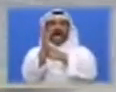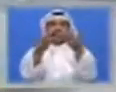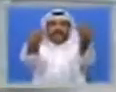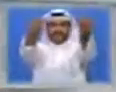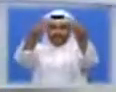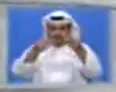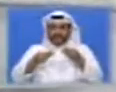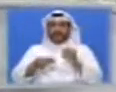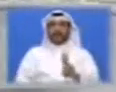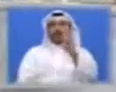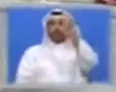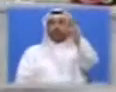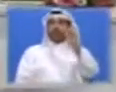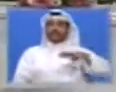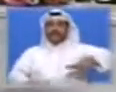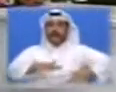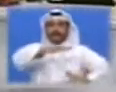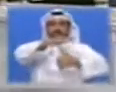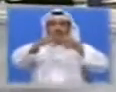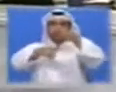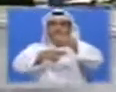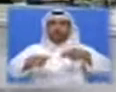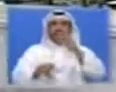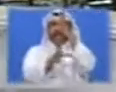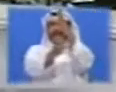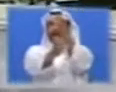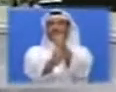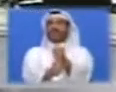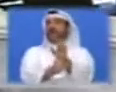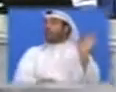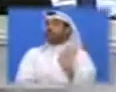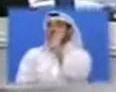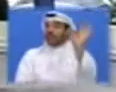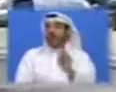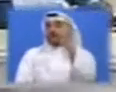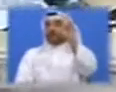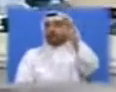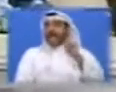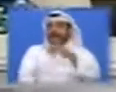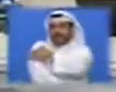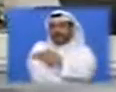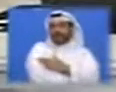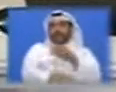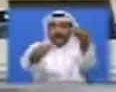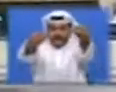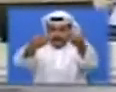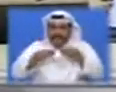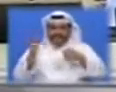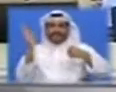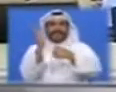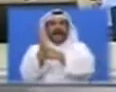الله ورعاه على شهاده تقدير من منظمه الامم المتحده التي تعكس التقدير الكبير